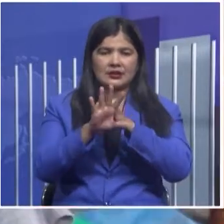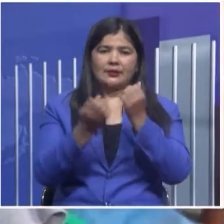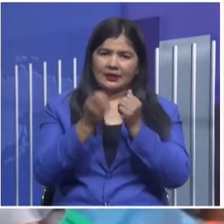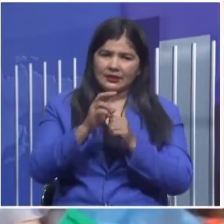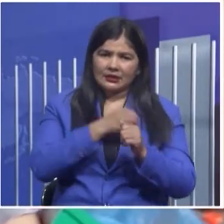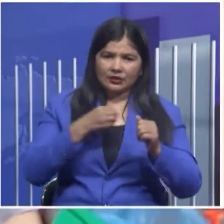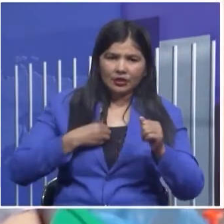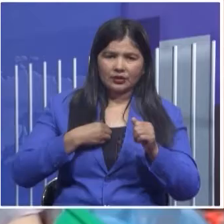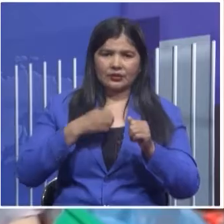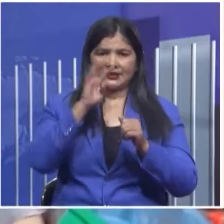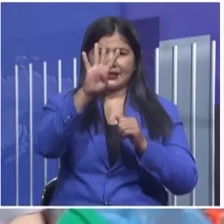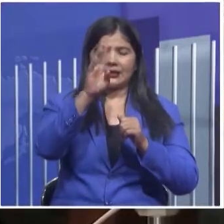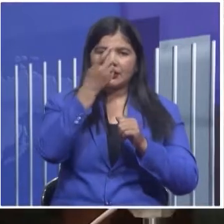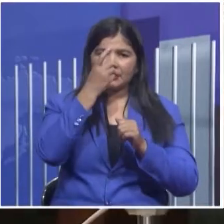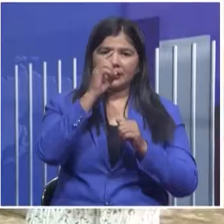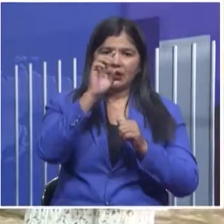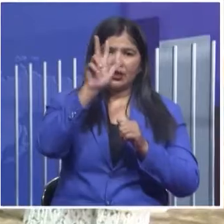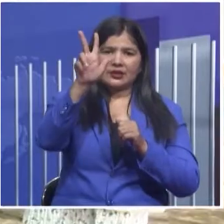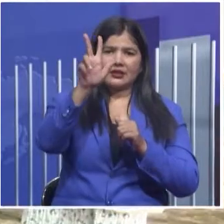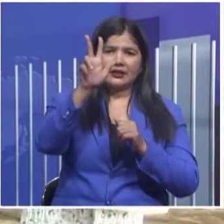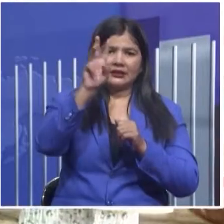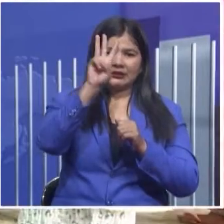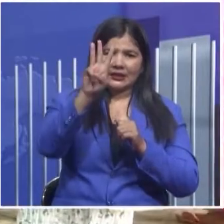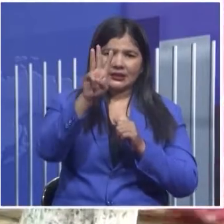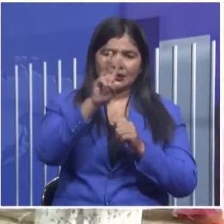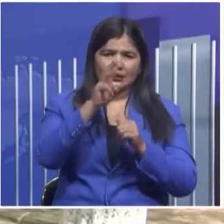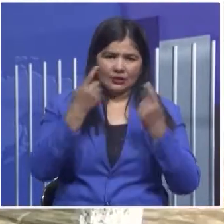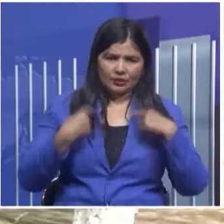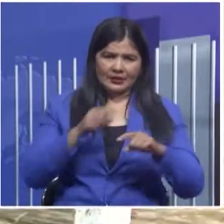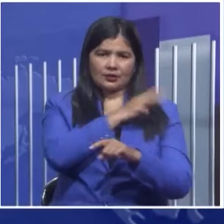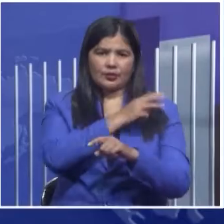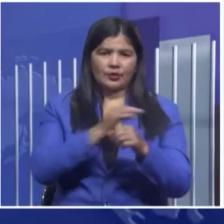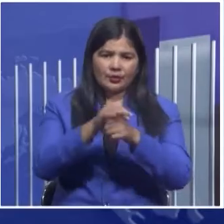सहित 483 जना स्वास्थ्यकर्मीको व्यवस्था गरेको जनाएको छ।